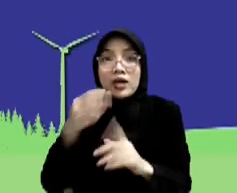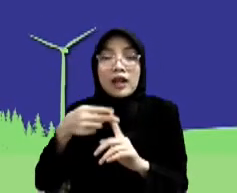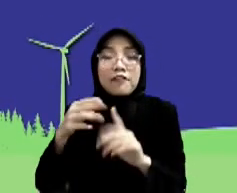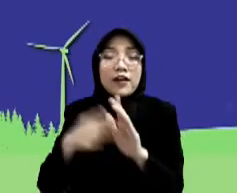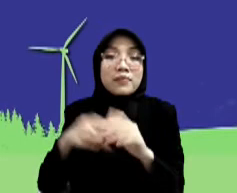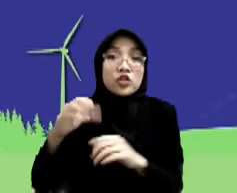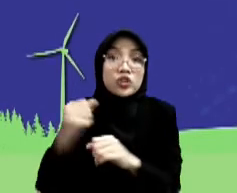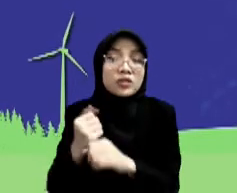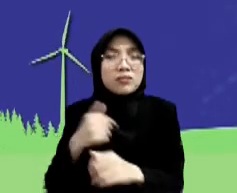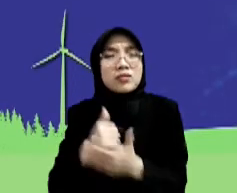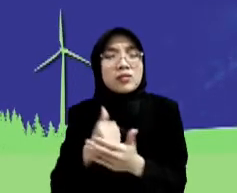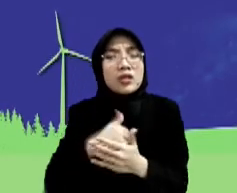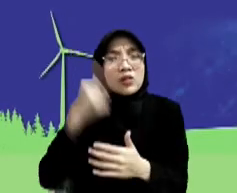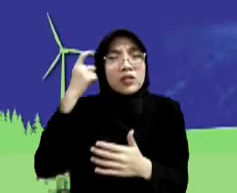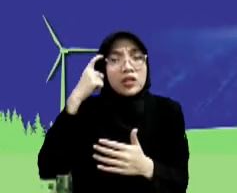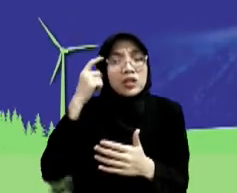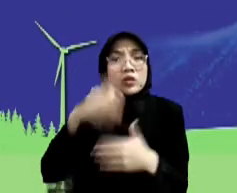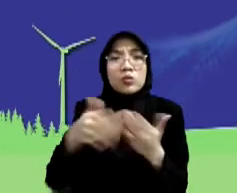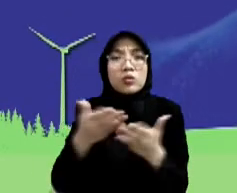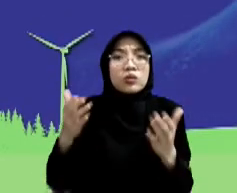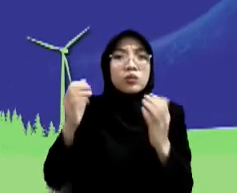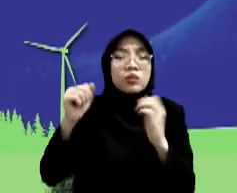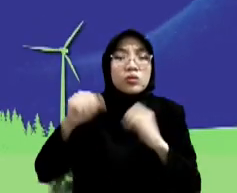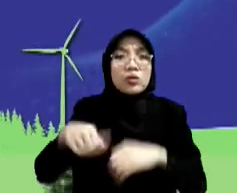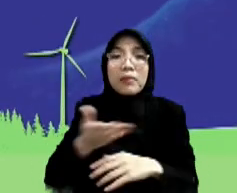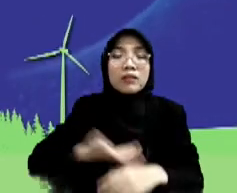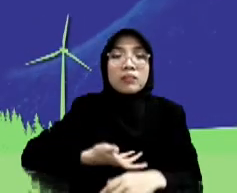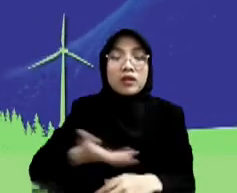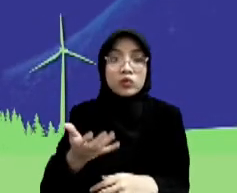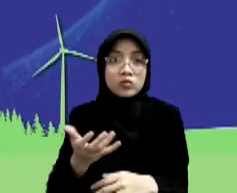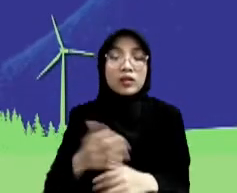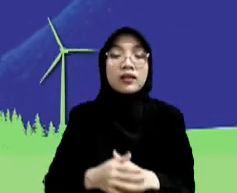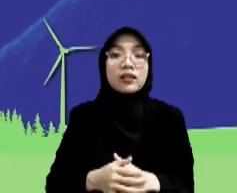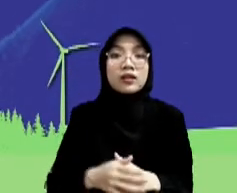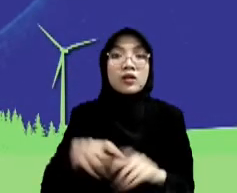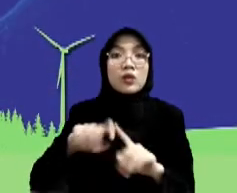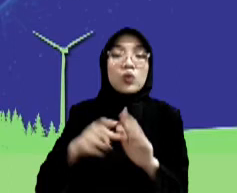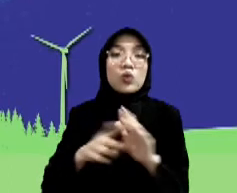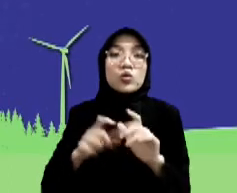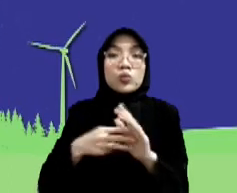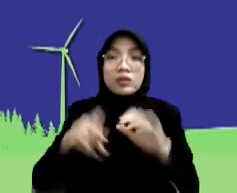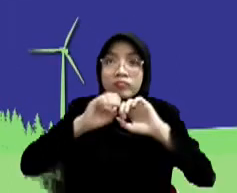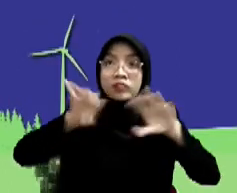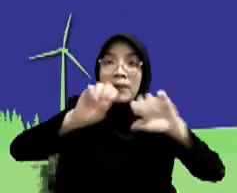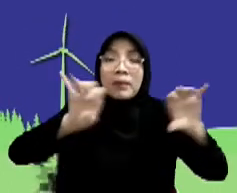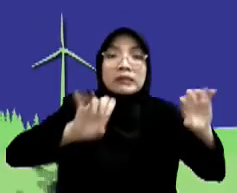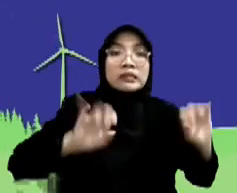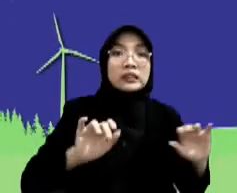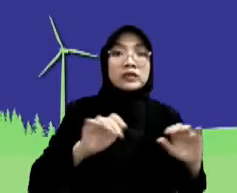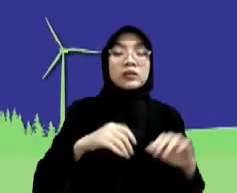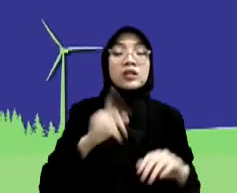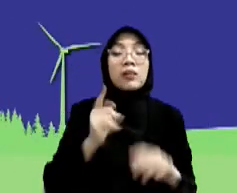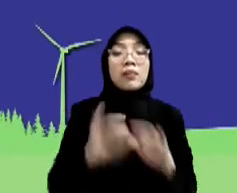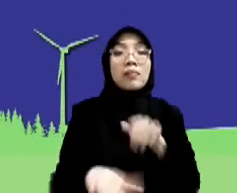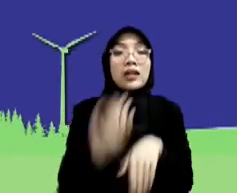itu I think they all do a great Deal of apa namanya consumer campaign ya karena kembali lagi